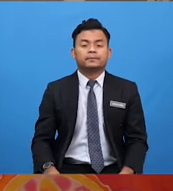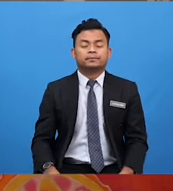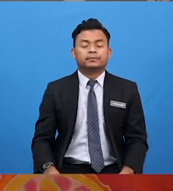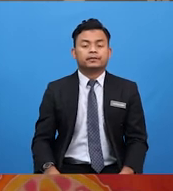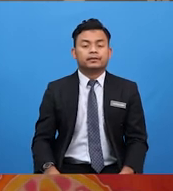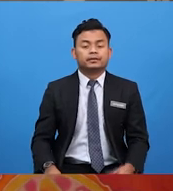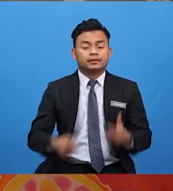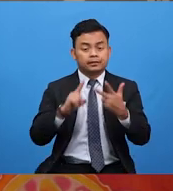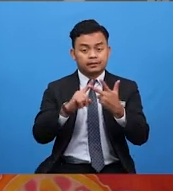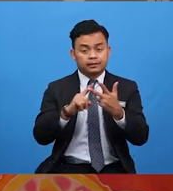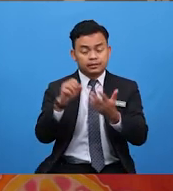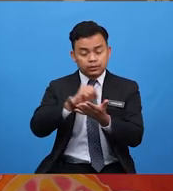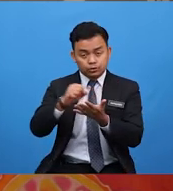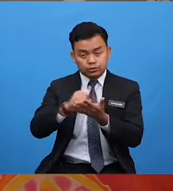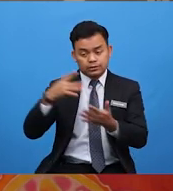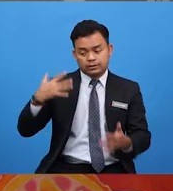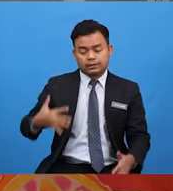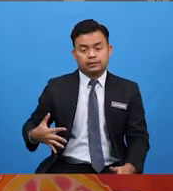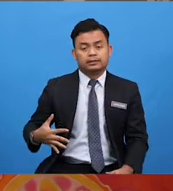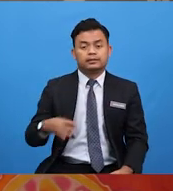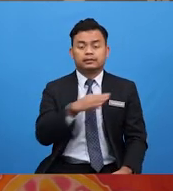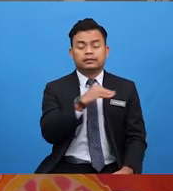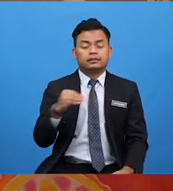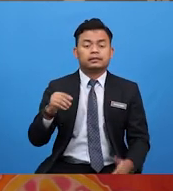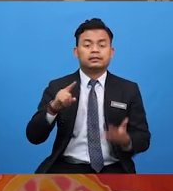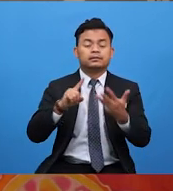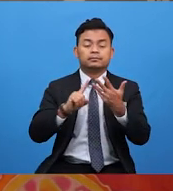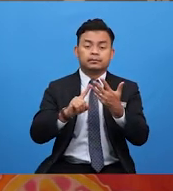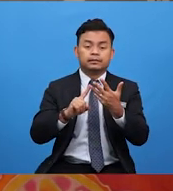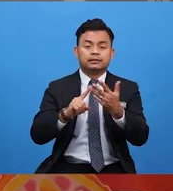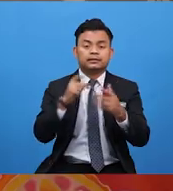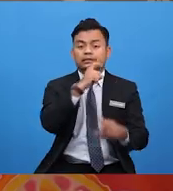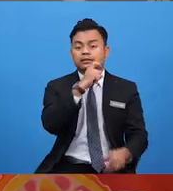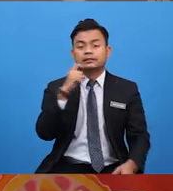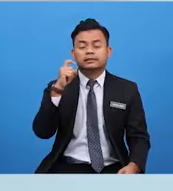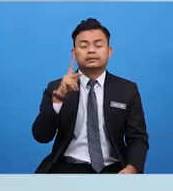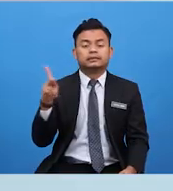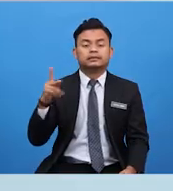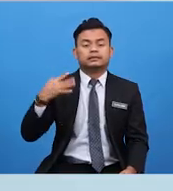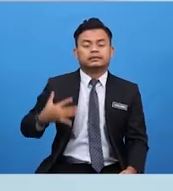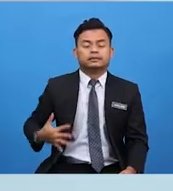proses mencuci kain dan keempat, proses pengeringan.